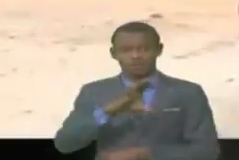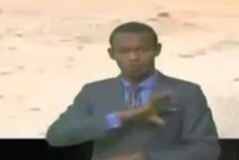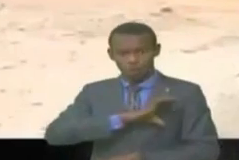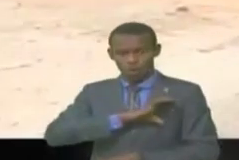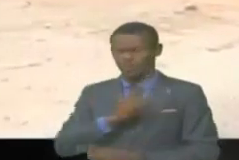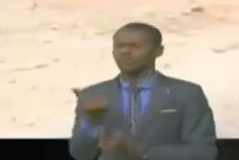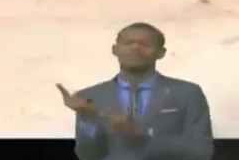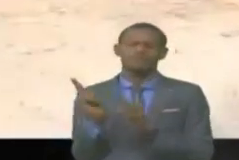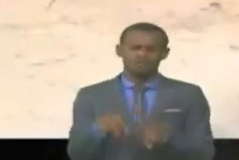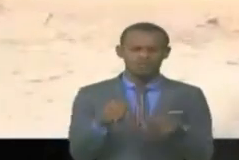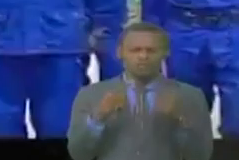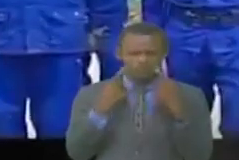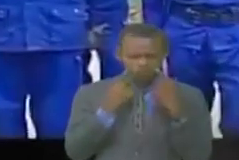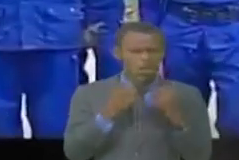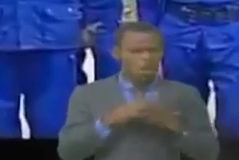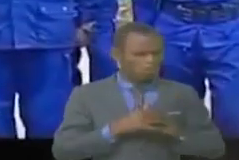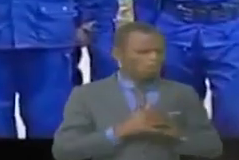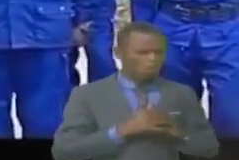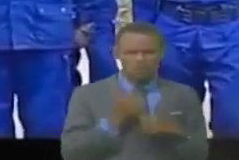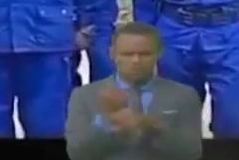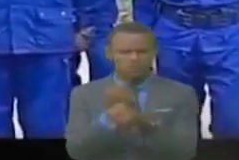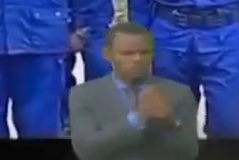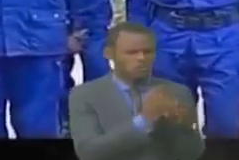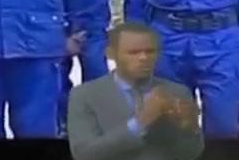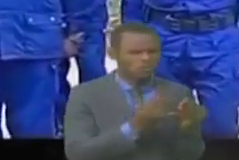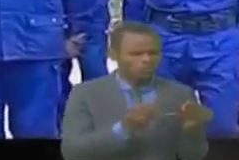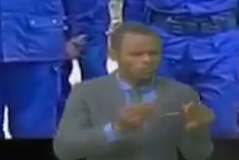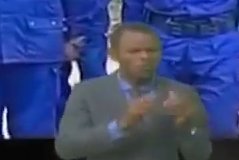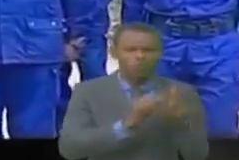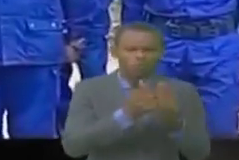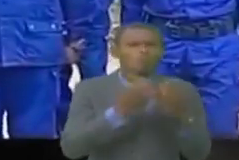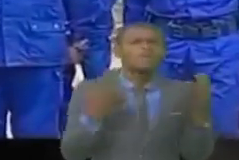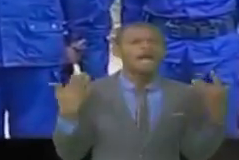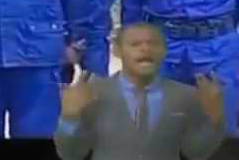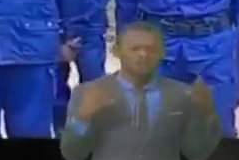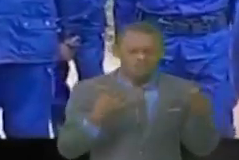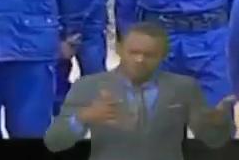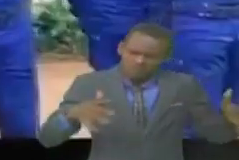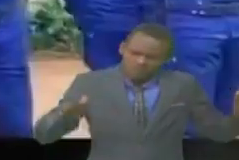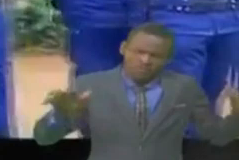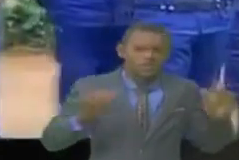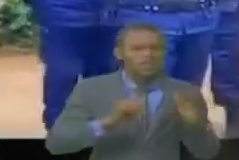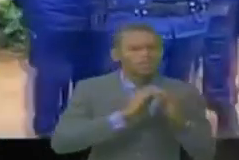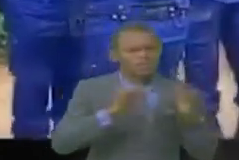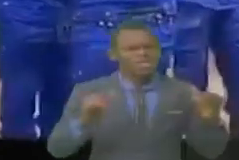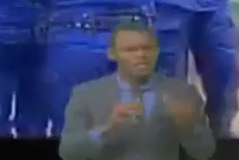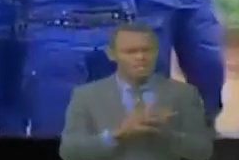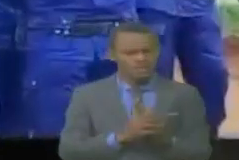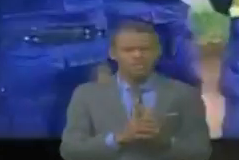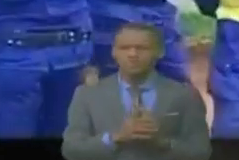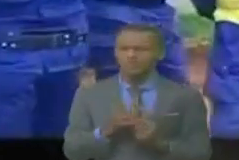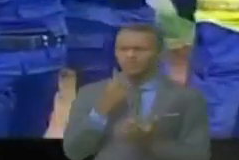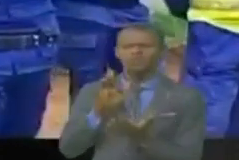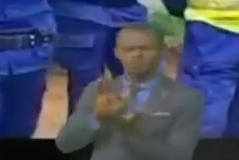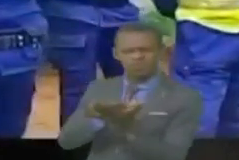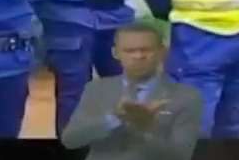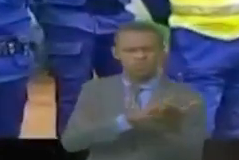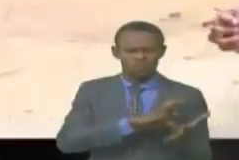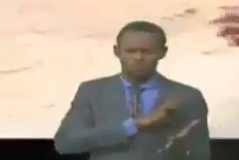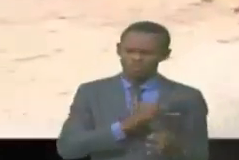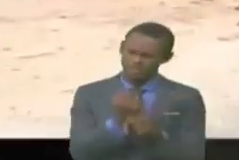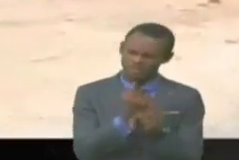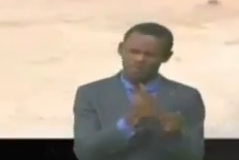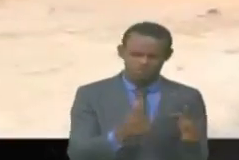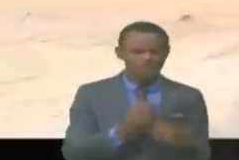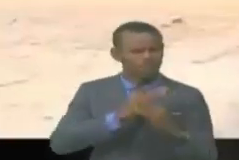le policier pour le travail abattu pour la sécurisation des personnes et de leurs biens avant de les inviter au professionnalisme au